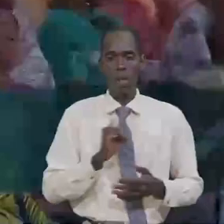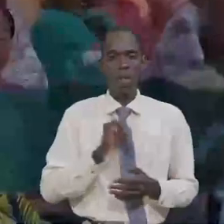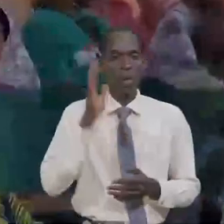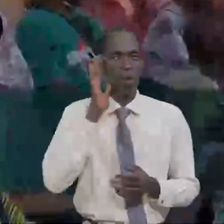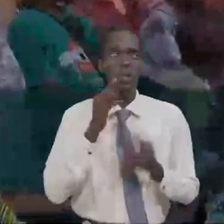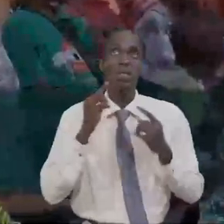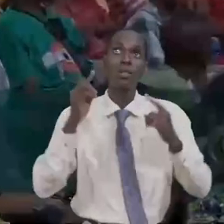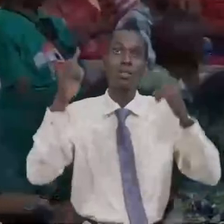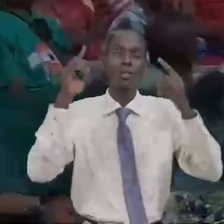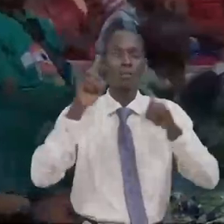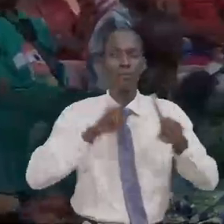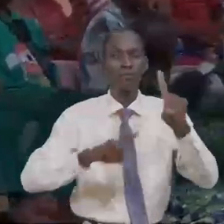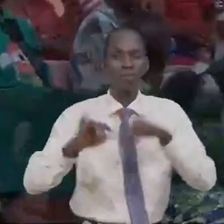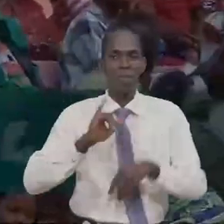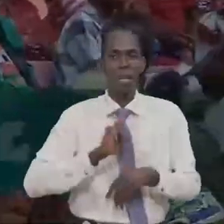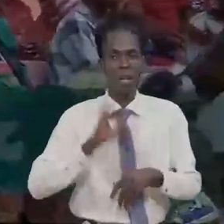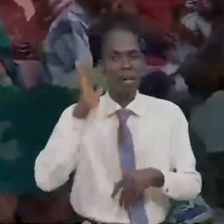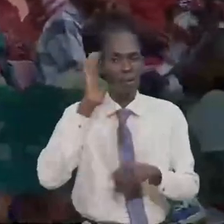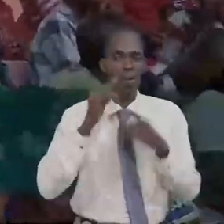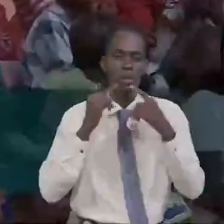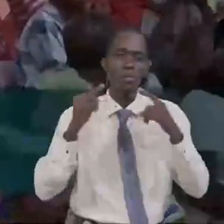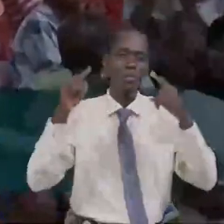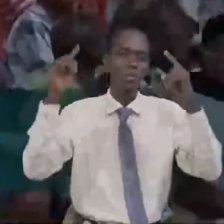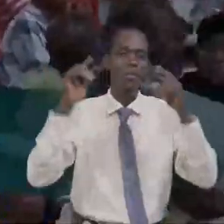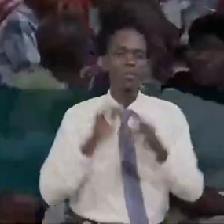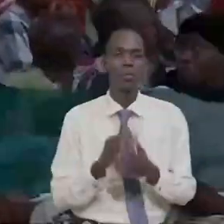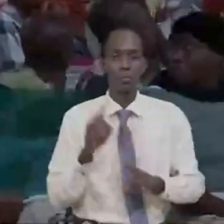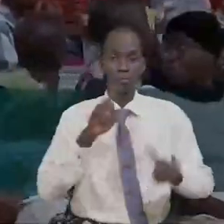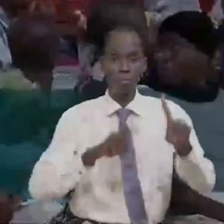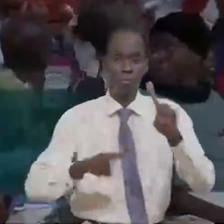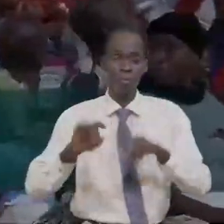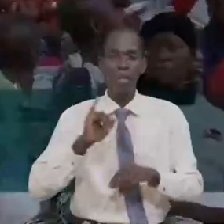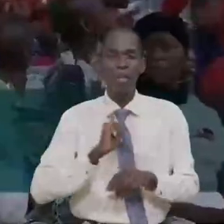réussir j'ai dit je vais réussir